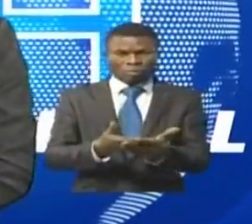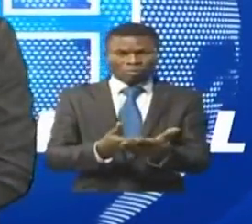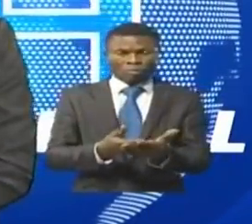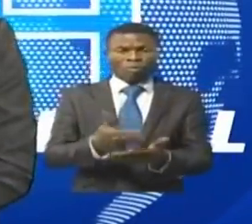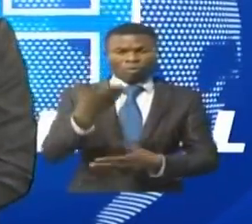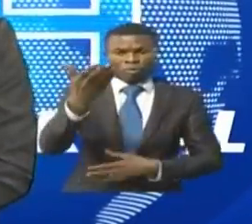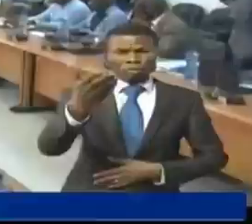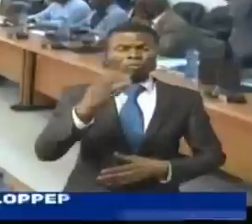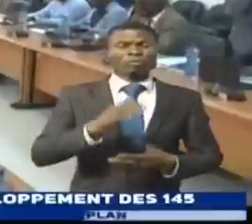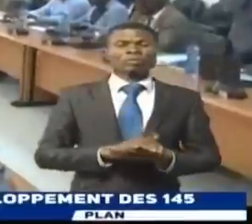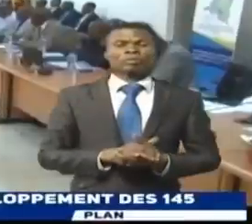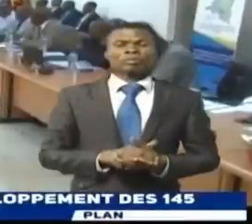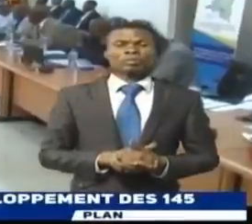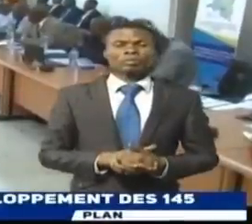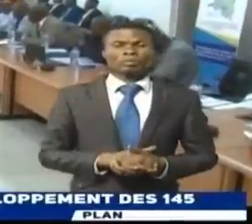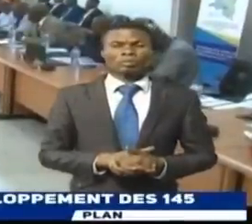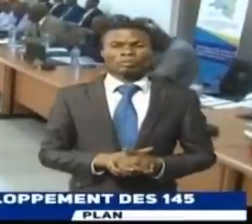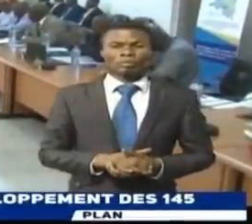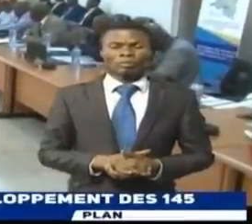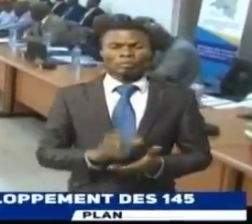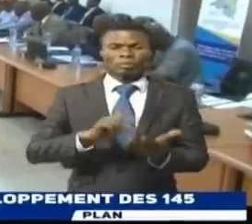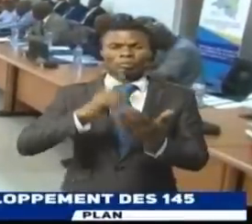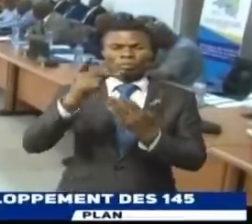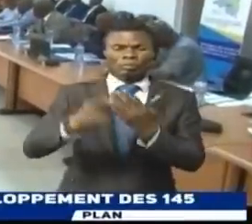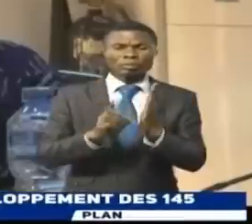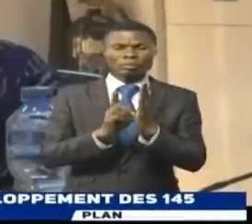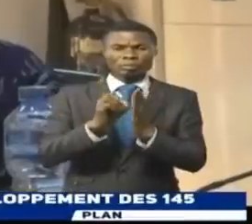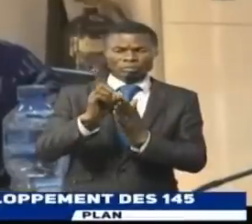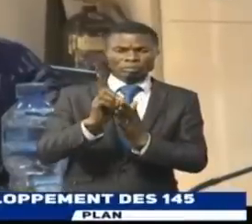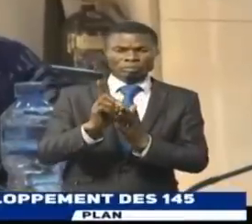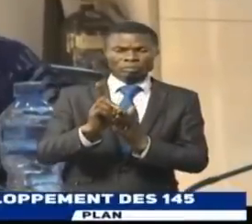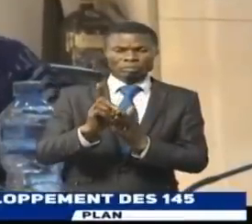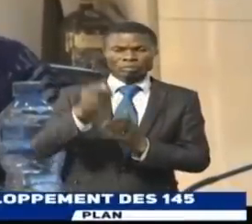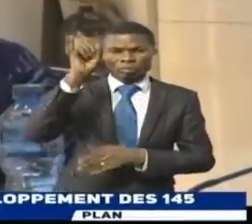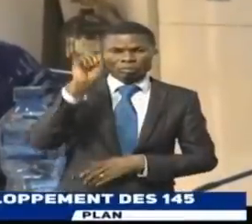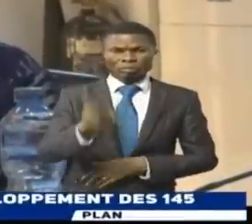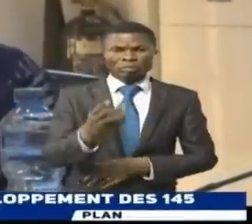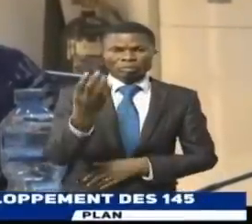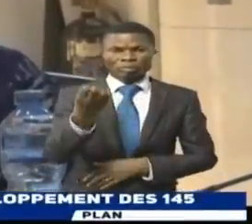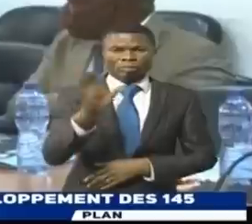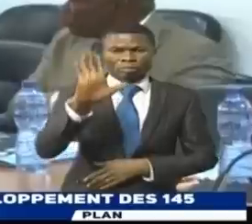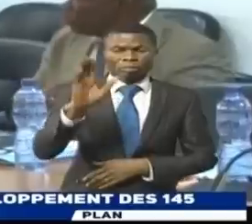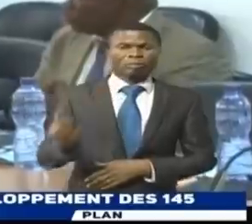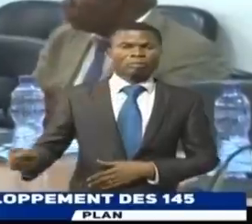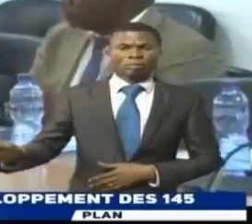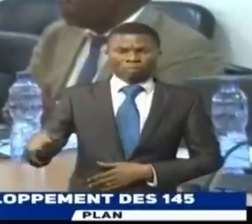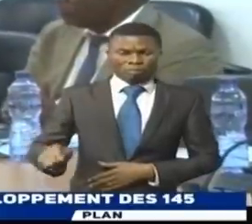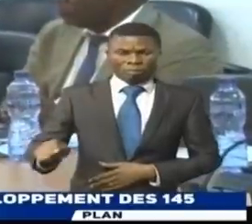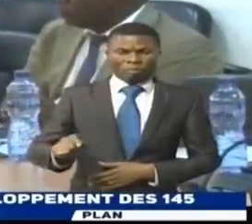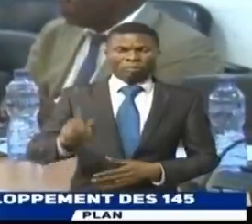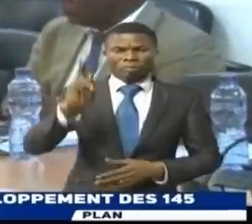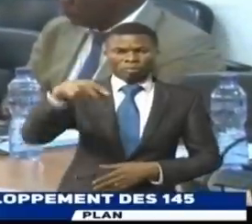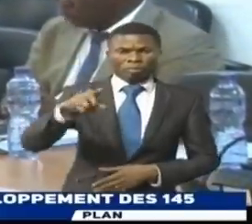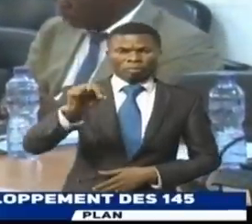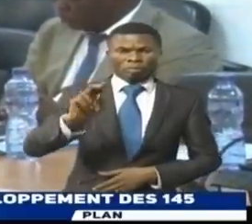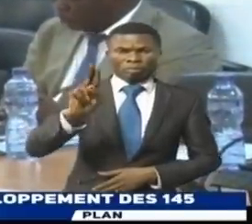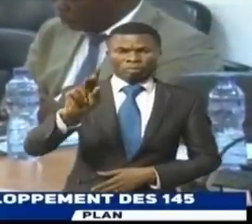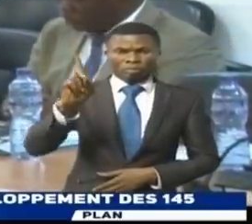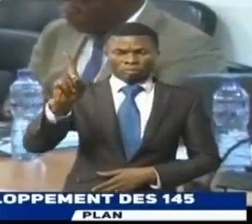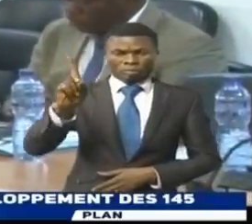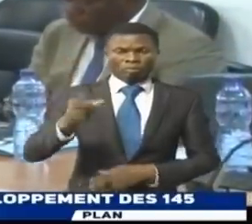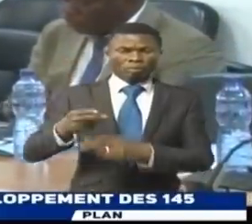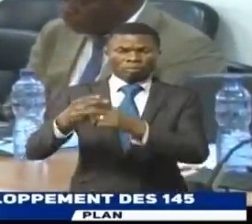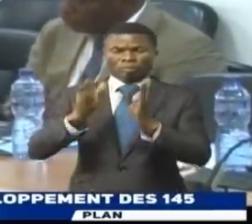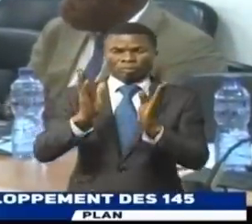Bangou. Dans le programme du développement local de 145 territoires, le PNUD, un des superviseurs, a